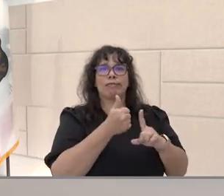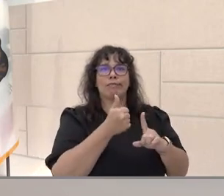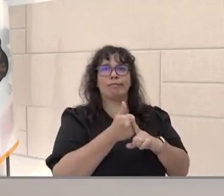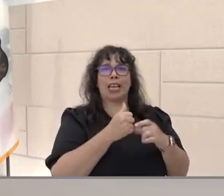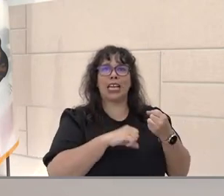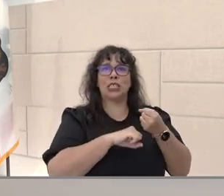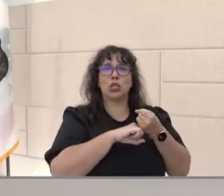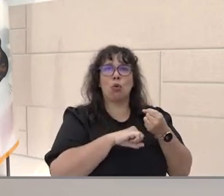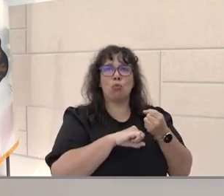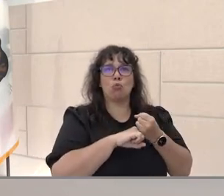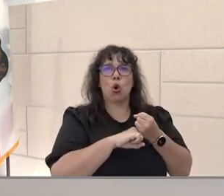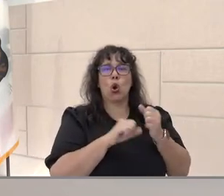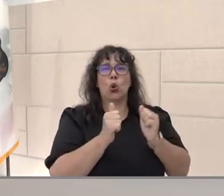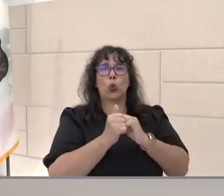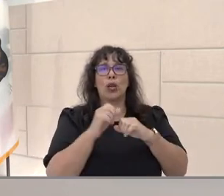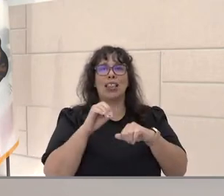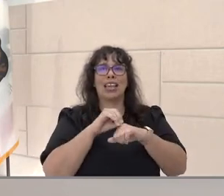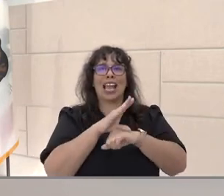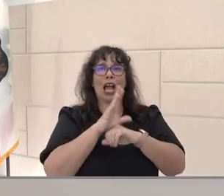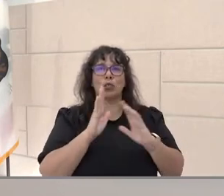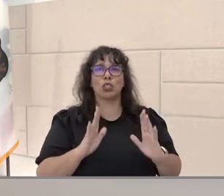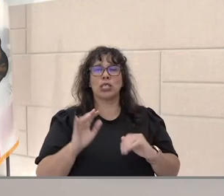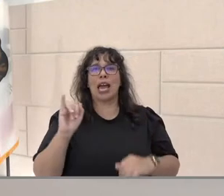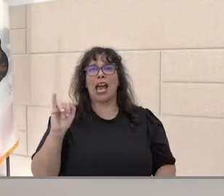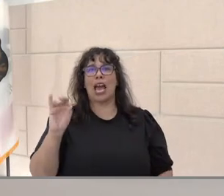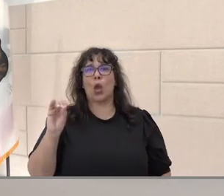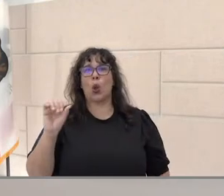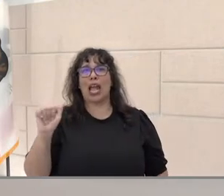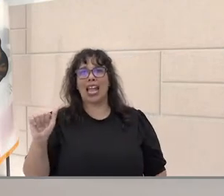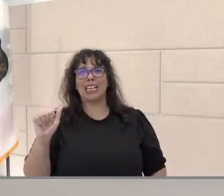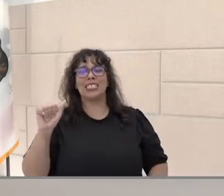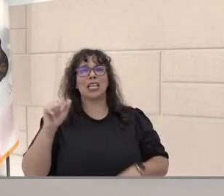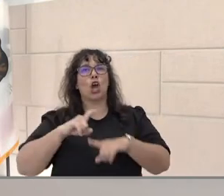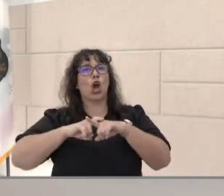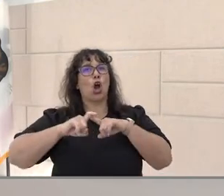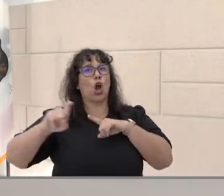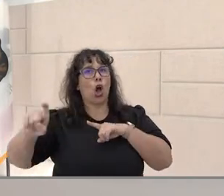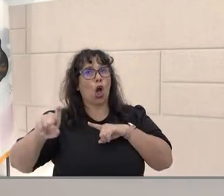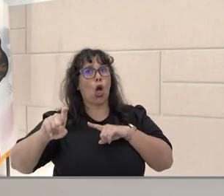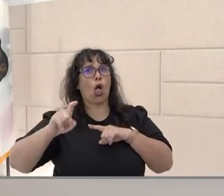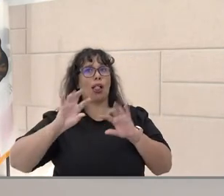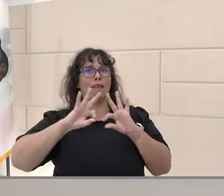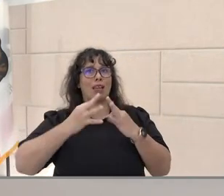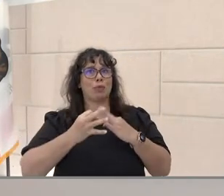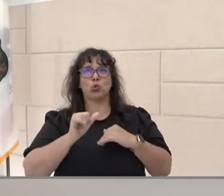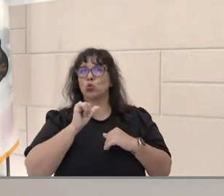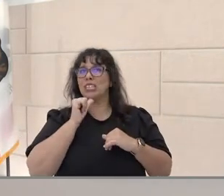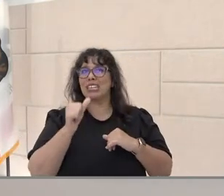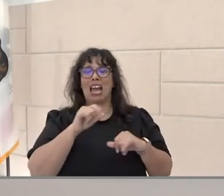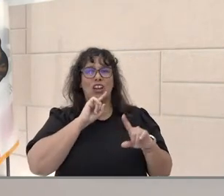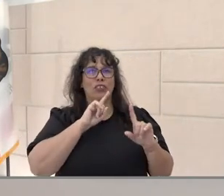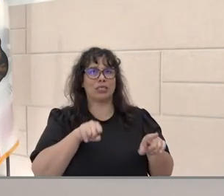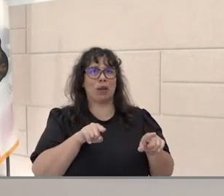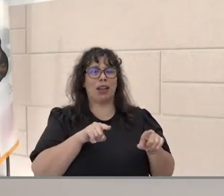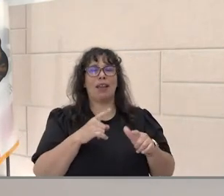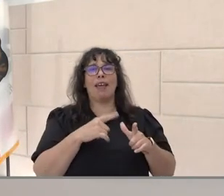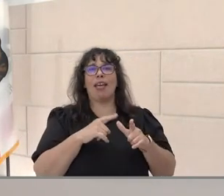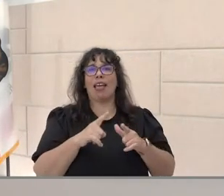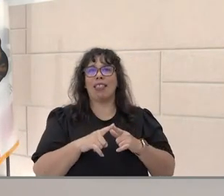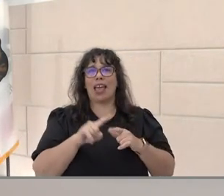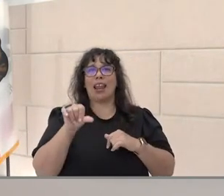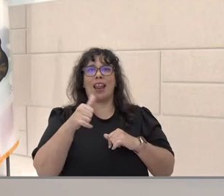ទៅតាមសាលានីមួយៗឲ្យមានការគ្រប់គ្រងដើម្បីពួកគាត់ទូរស័ព្ទទៅឪពុកម្ដាយហើយយើង